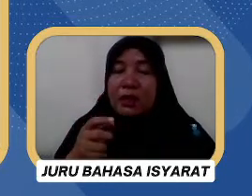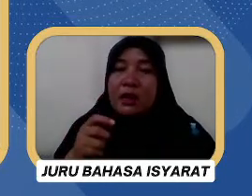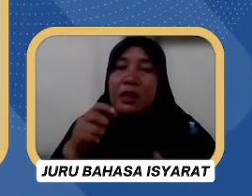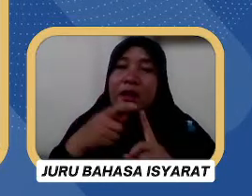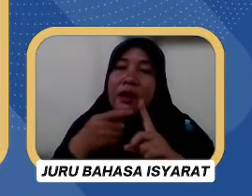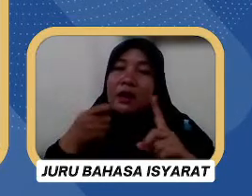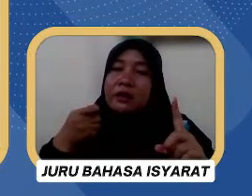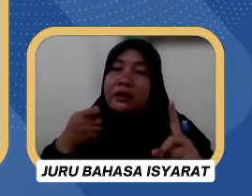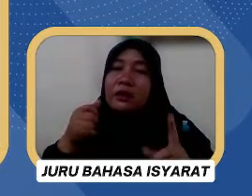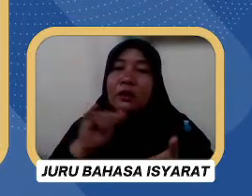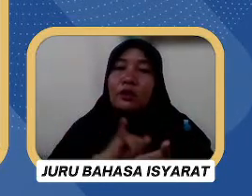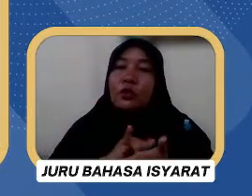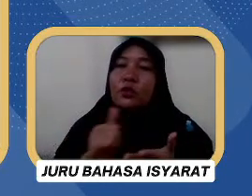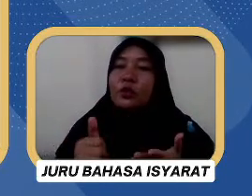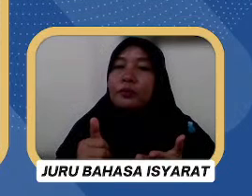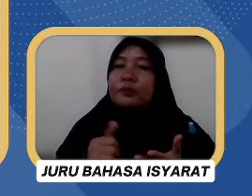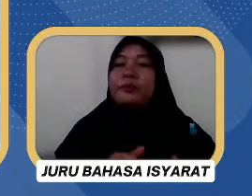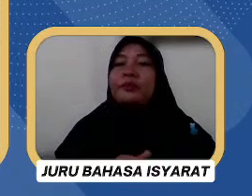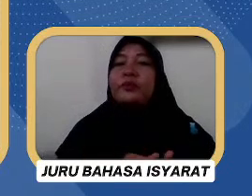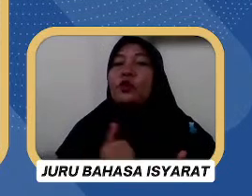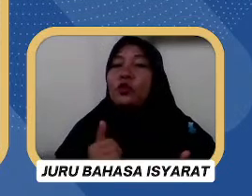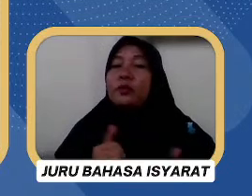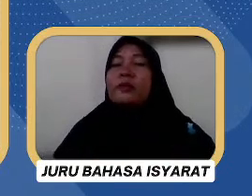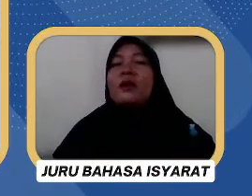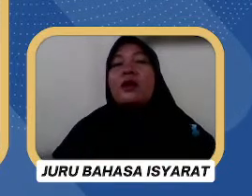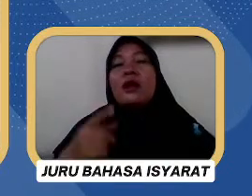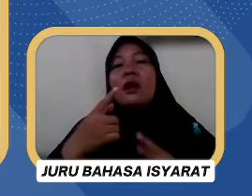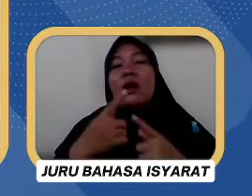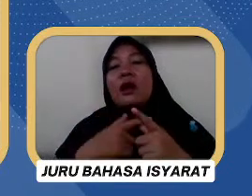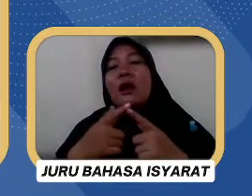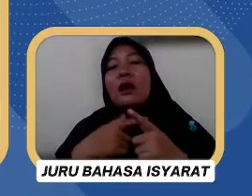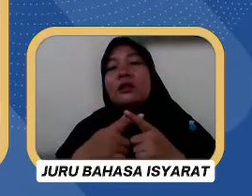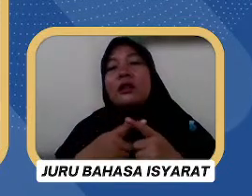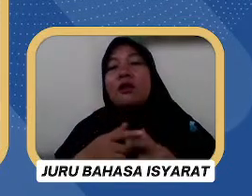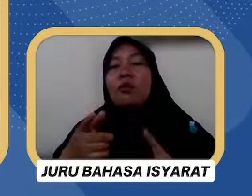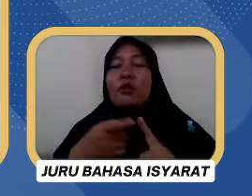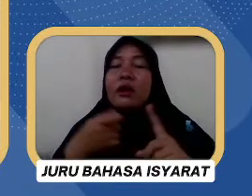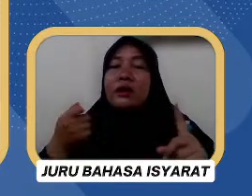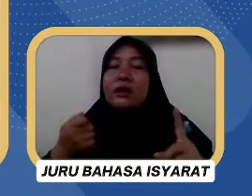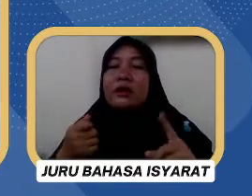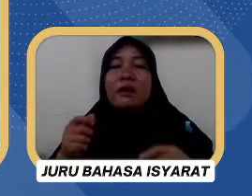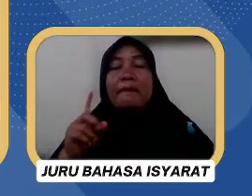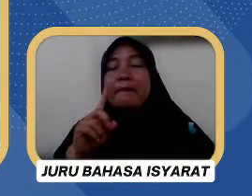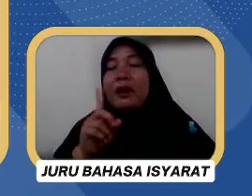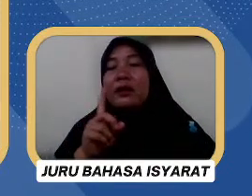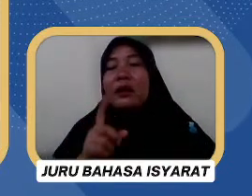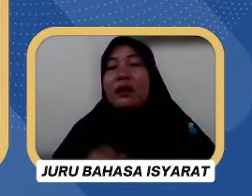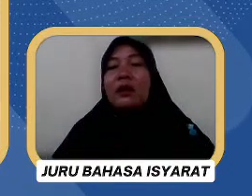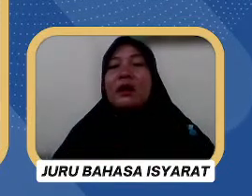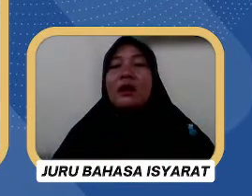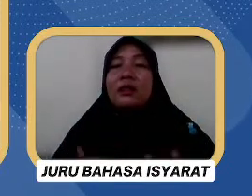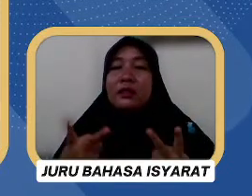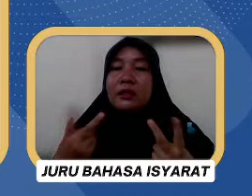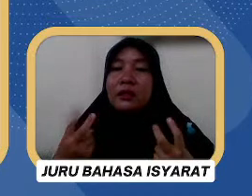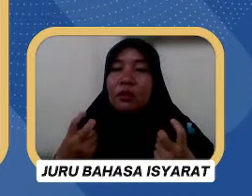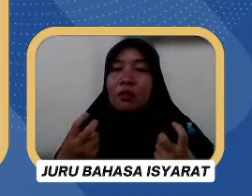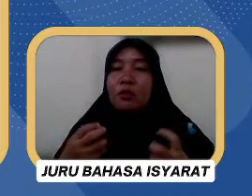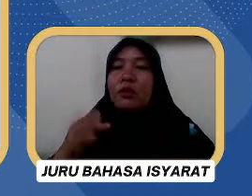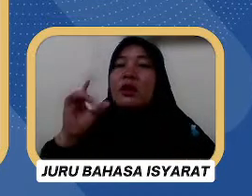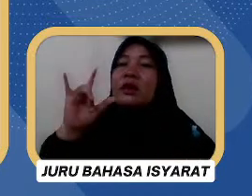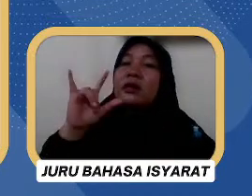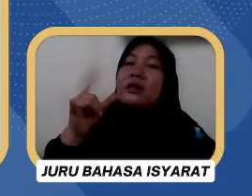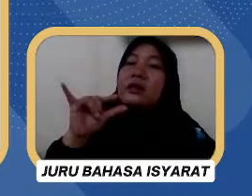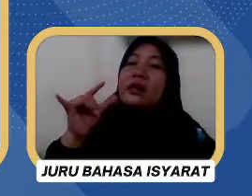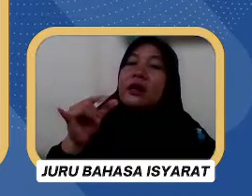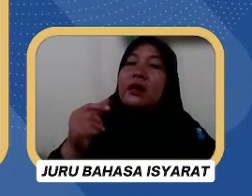kita. Kita mau mengaksesnya atau tidak. Apakah mengaksesnya ruang digital itu tanpa batasan? Tidak, Bapak